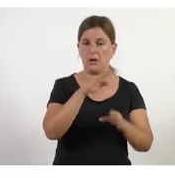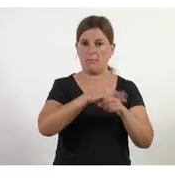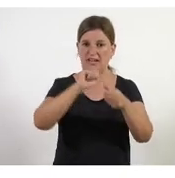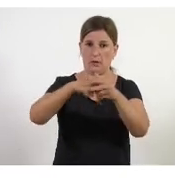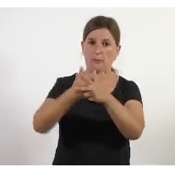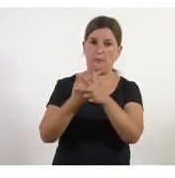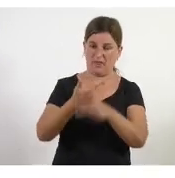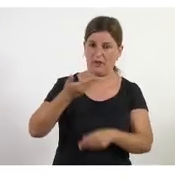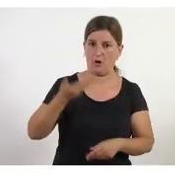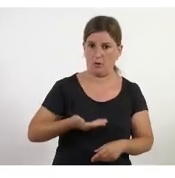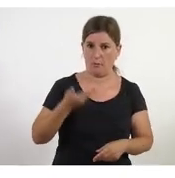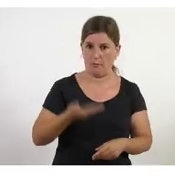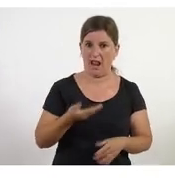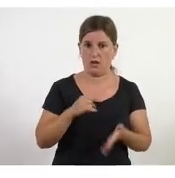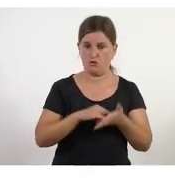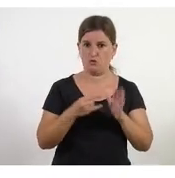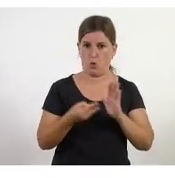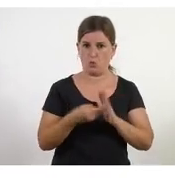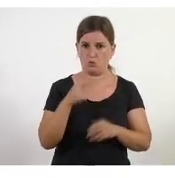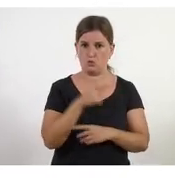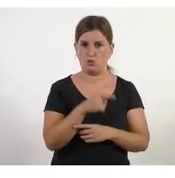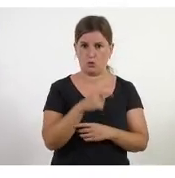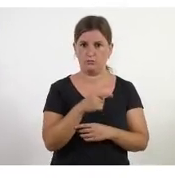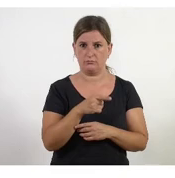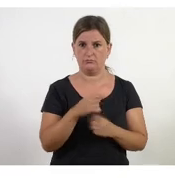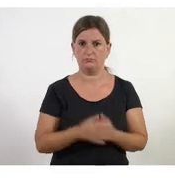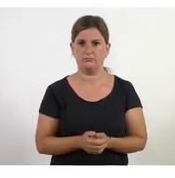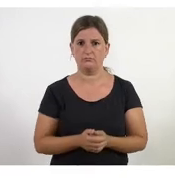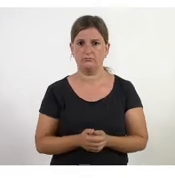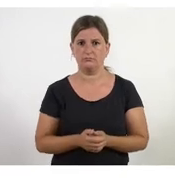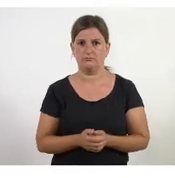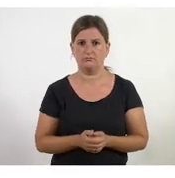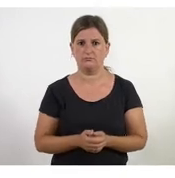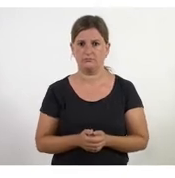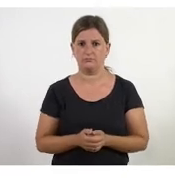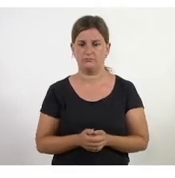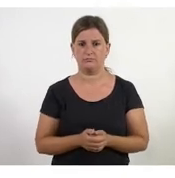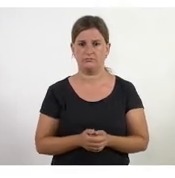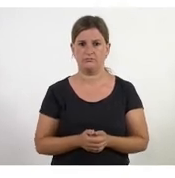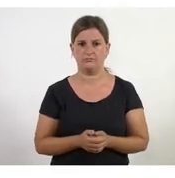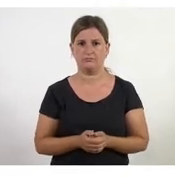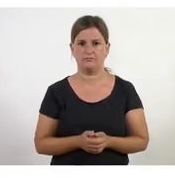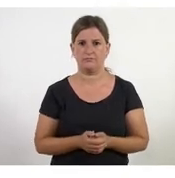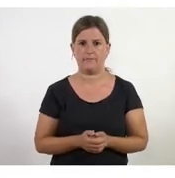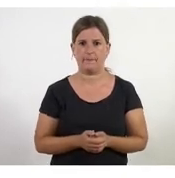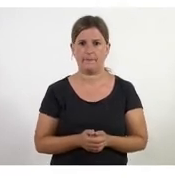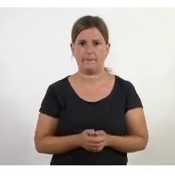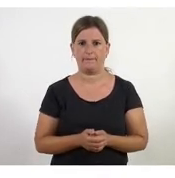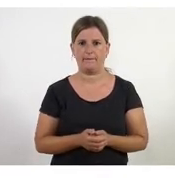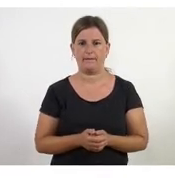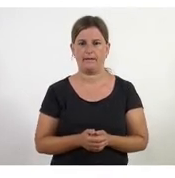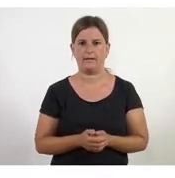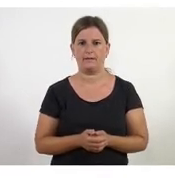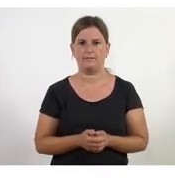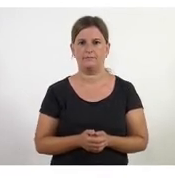videoconferències doncs resol moltes vegades i soluciona aquesta necessitat que podem tenir com a entitat. Mira,